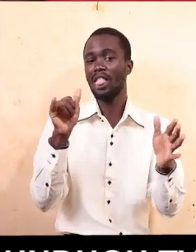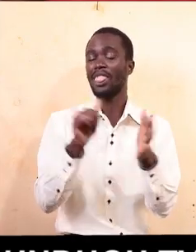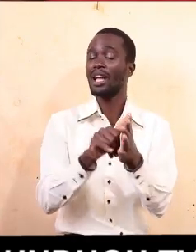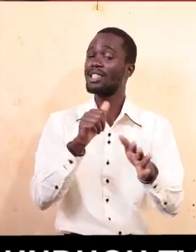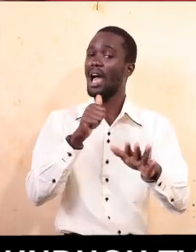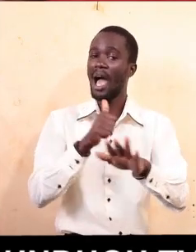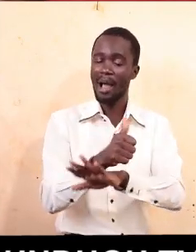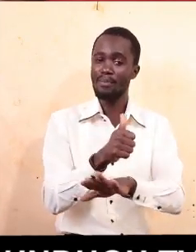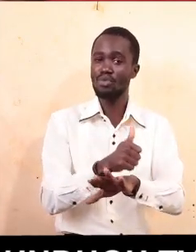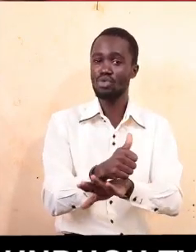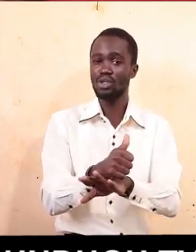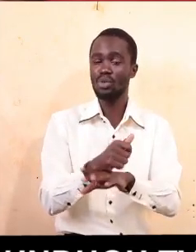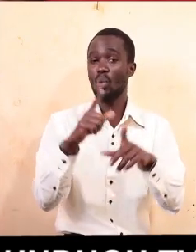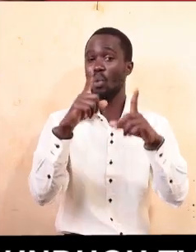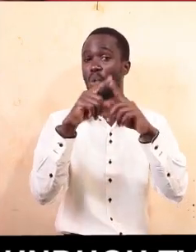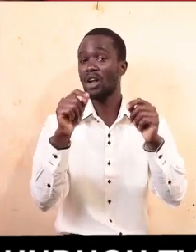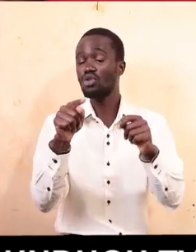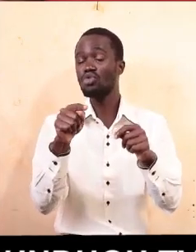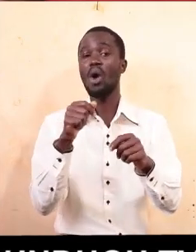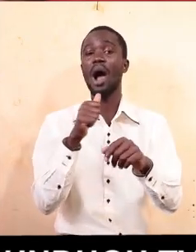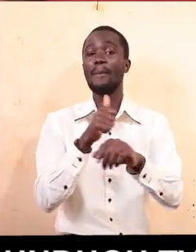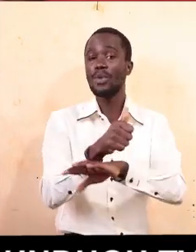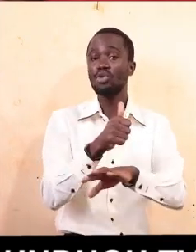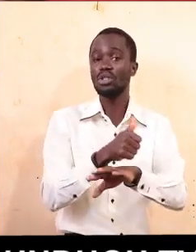ya maneno, unadhurumu kanisa.